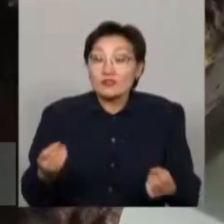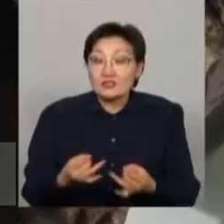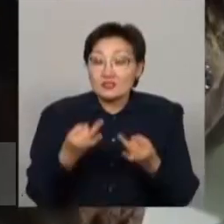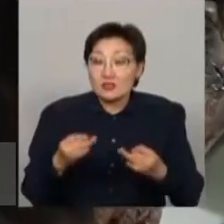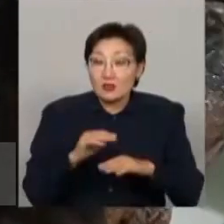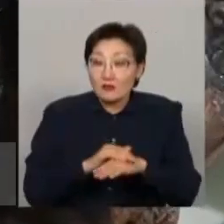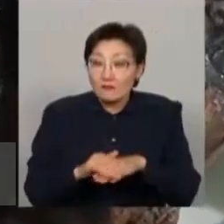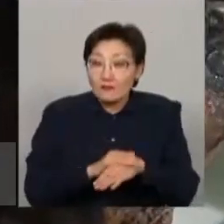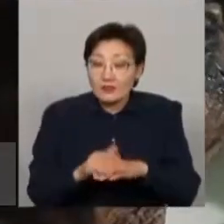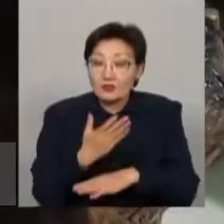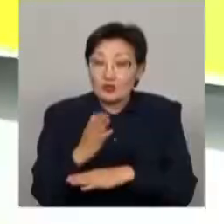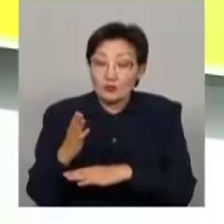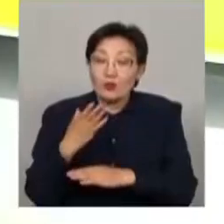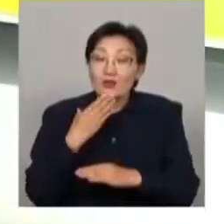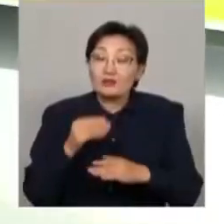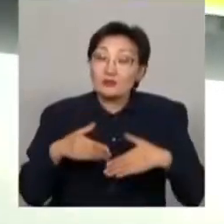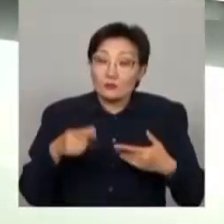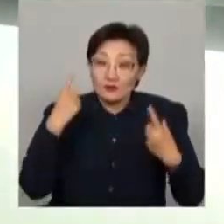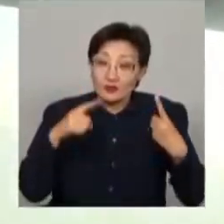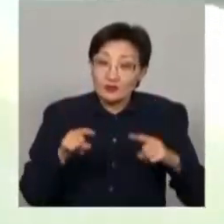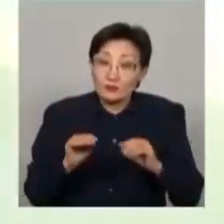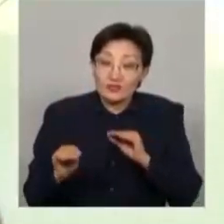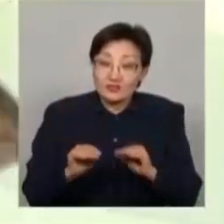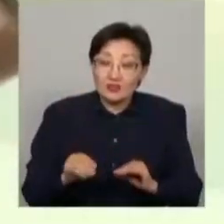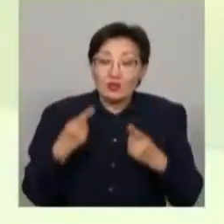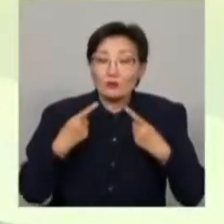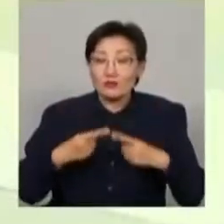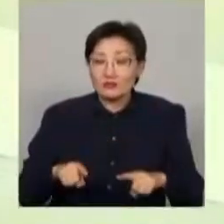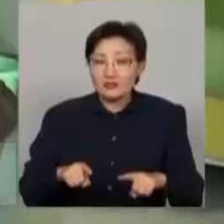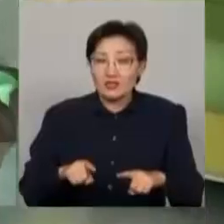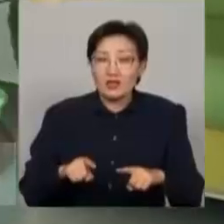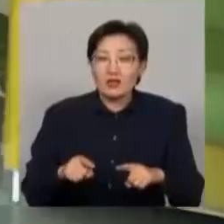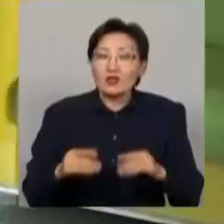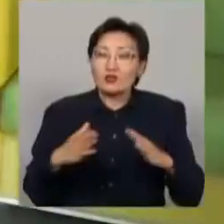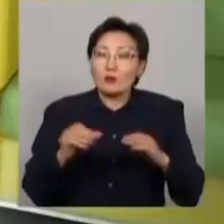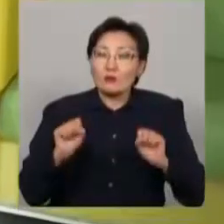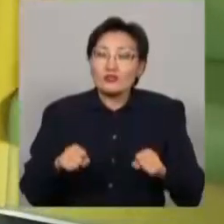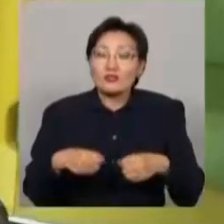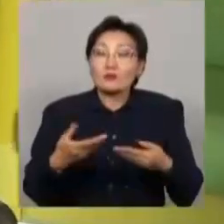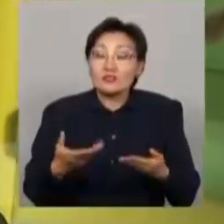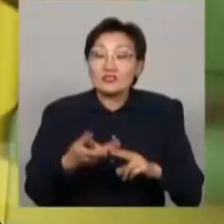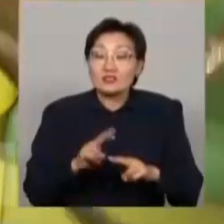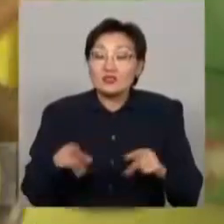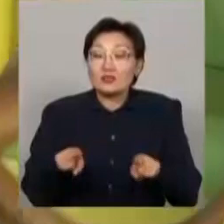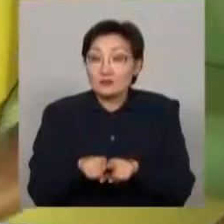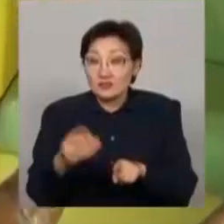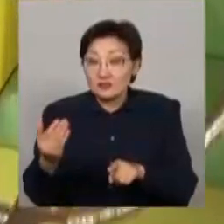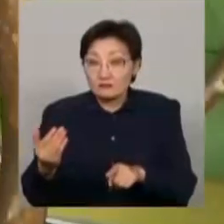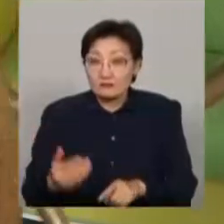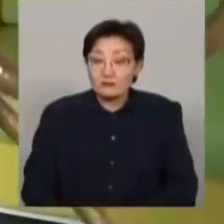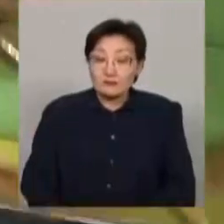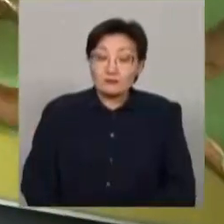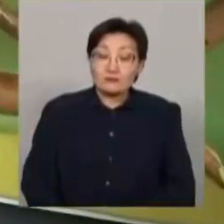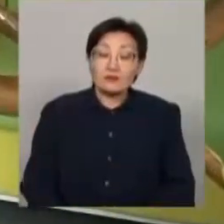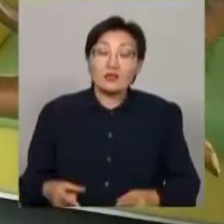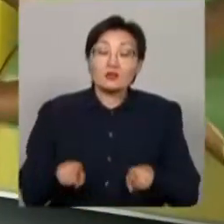фактуру древесины и, приложив свой творческий потенциал, создал необычный предмет интерьера. Подобное произошло и с этим объектом. Это